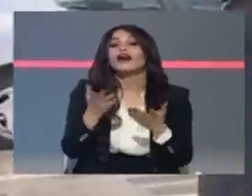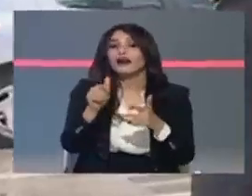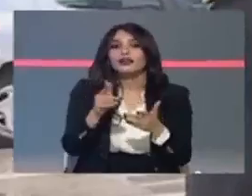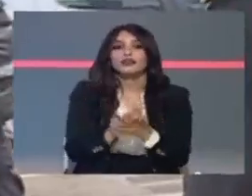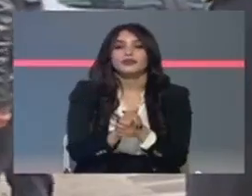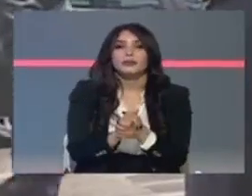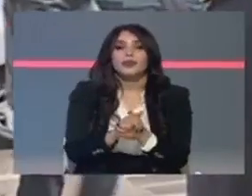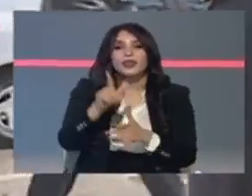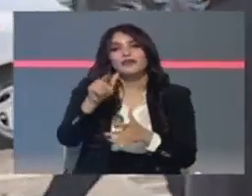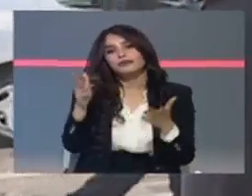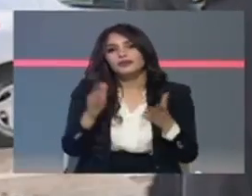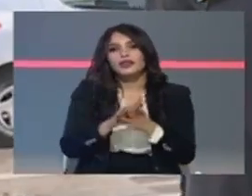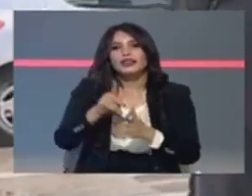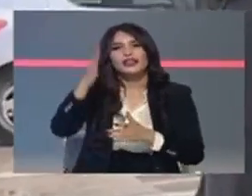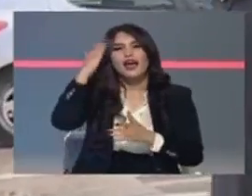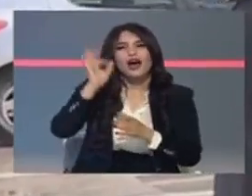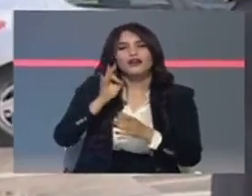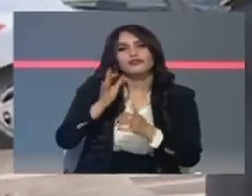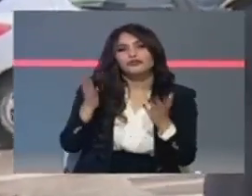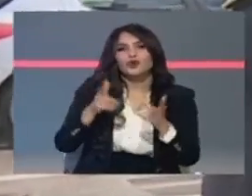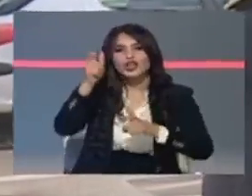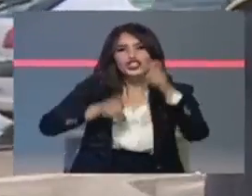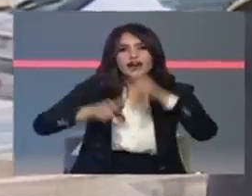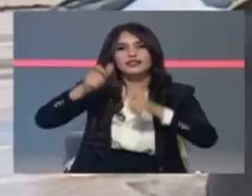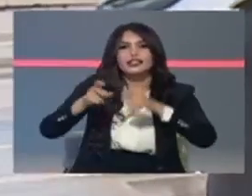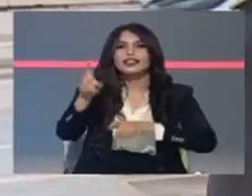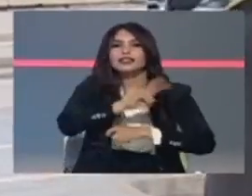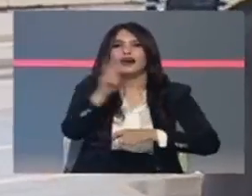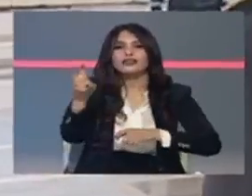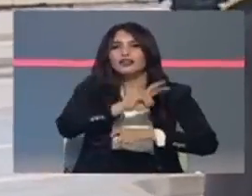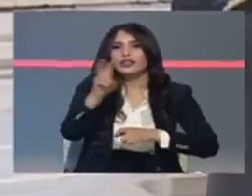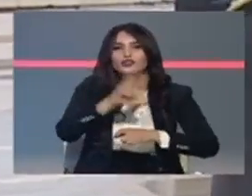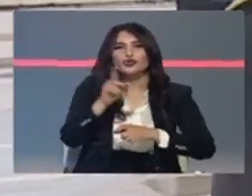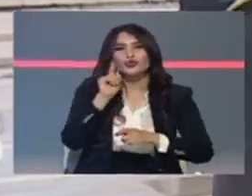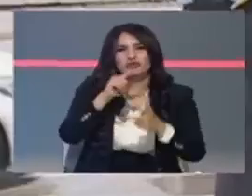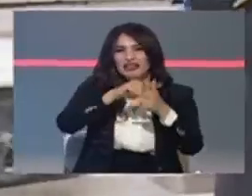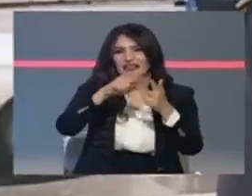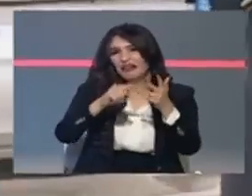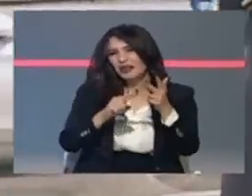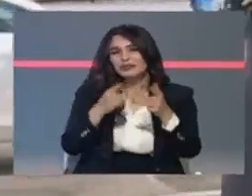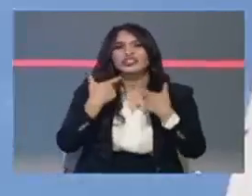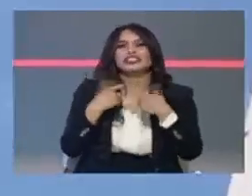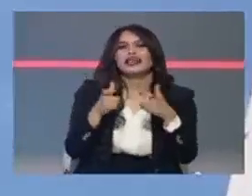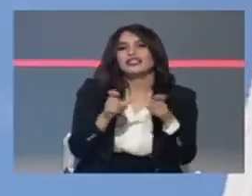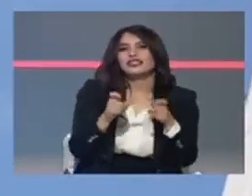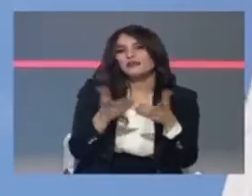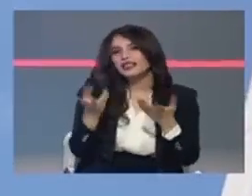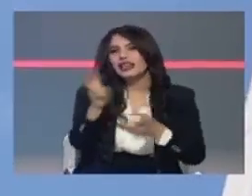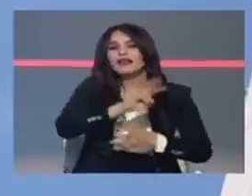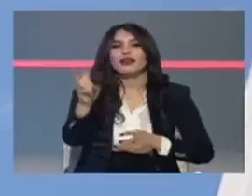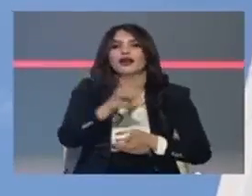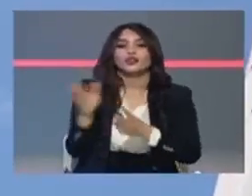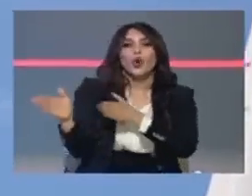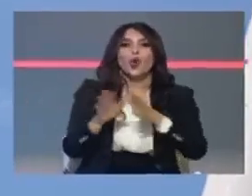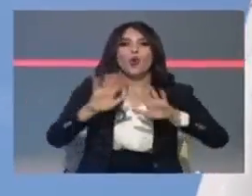معناها إتا نعرفه، وتم تبليغها للعوان الكل باش يسهلوا لهم مأموريتهم. وضع